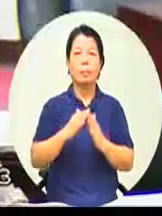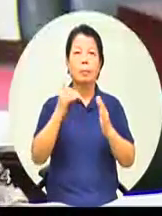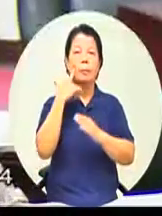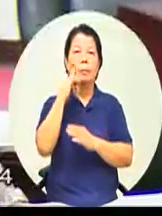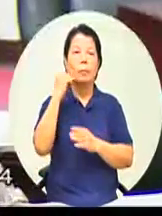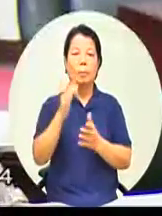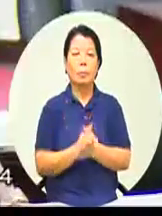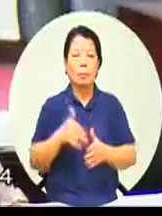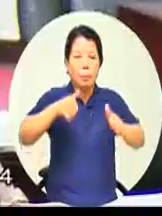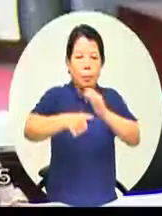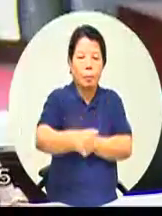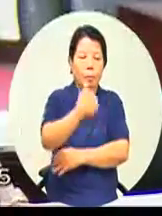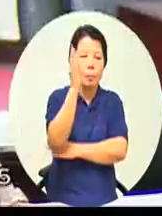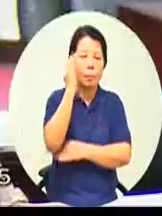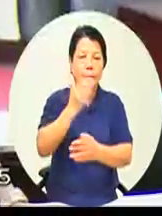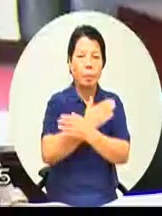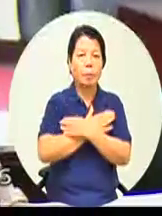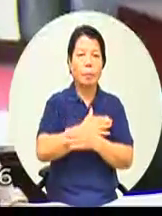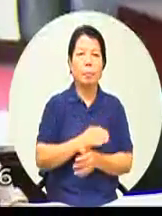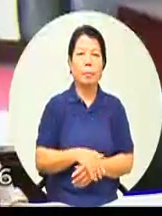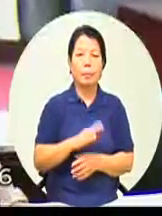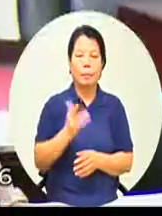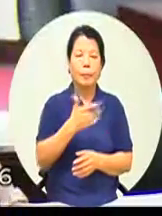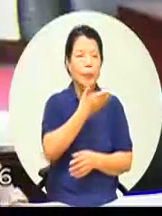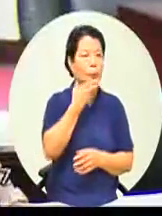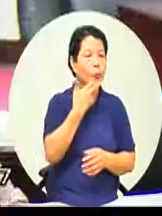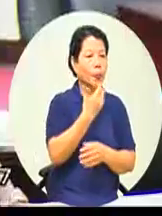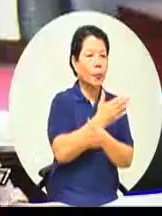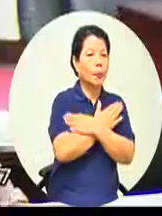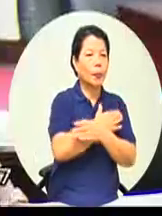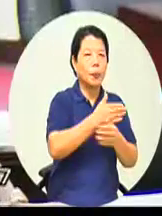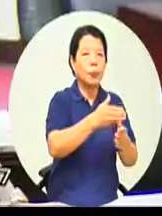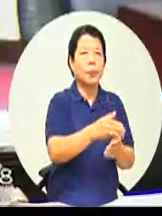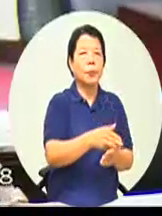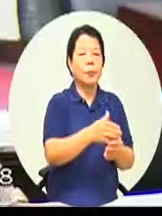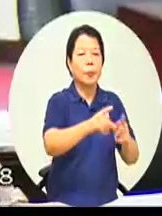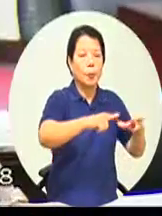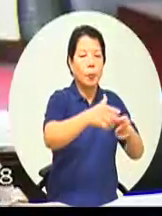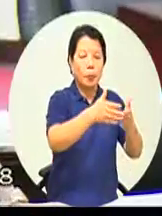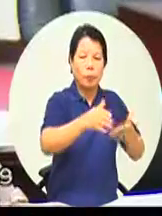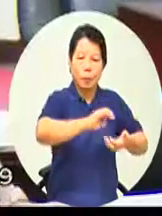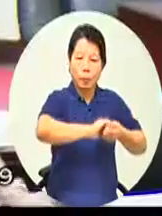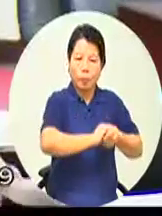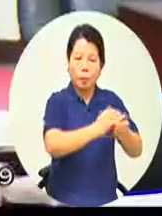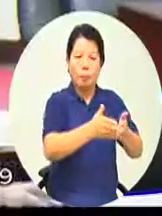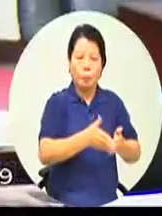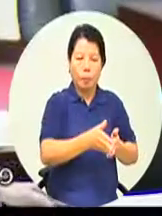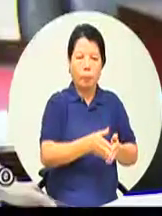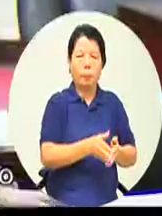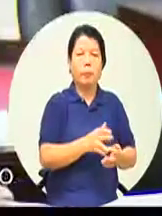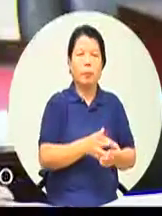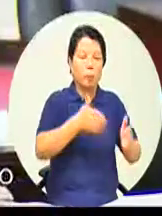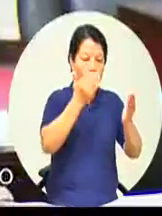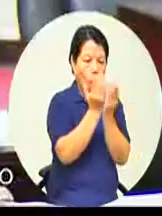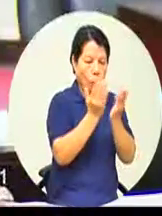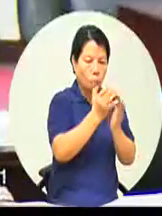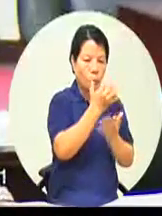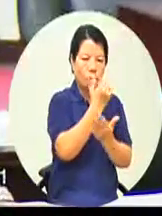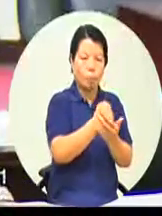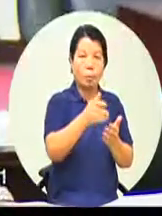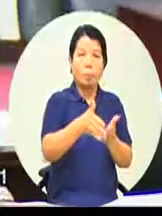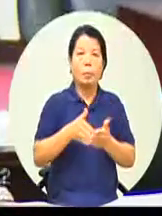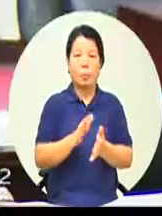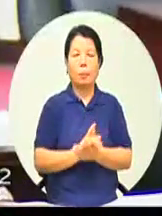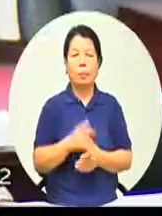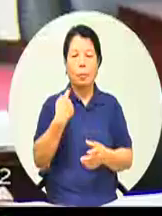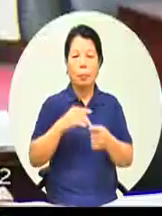和孩子进公幼，但是其实我们私幼还是有必须它必要的存在，但是这个比例